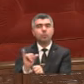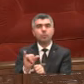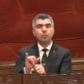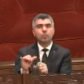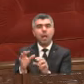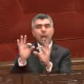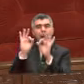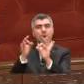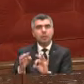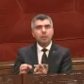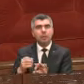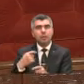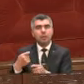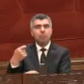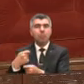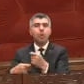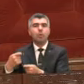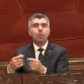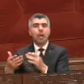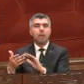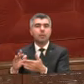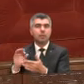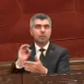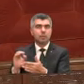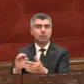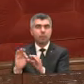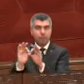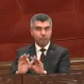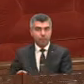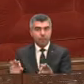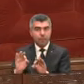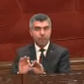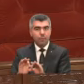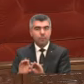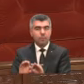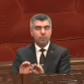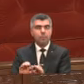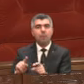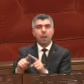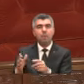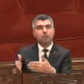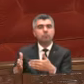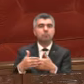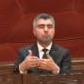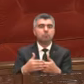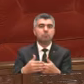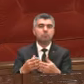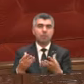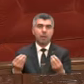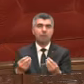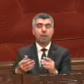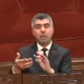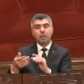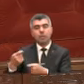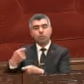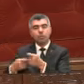كل شيء الصغار داروا التجاره الالكترونيه، وكما كانوش داروا التجاره الالكترونيه كان يمكن ينقطع العيش ديالهم. التجاره الالكترونيه ماشي هي